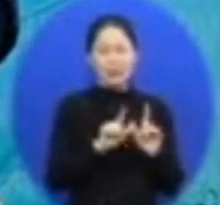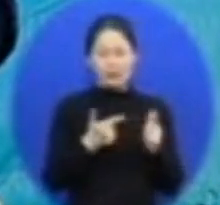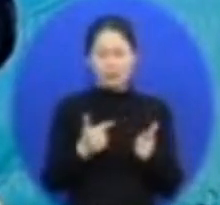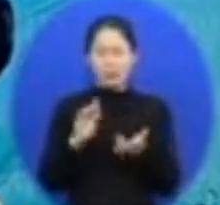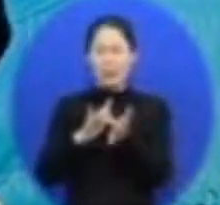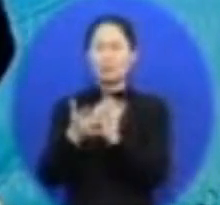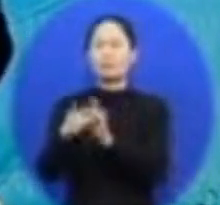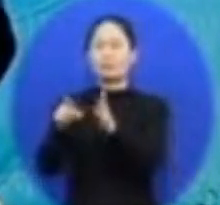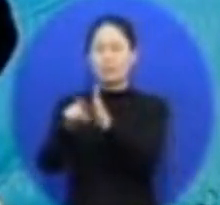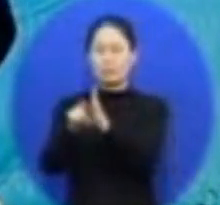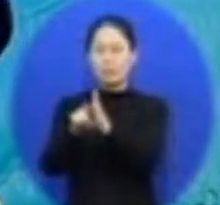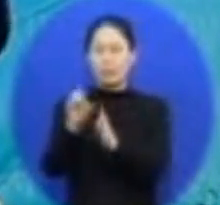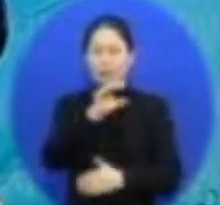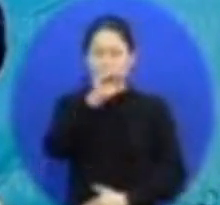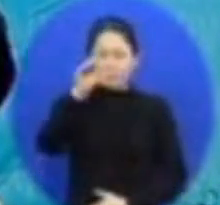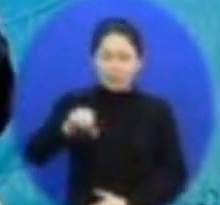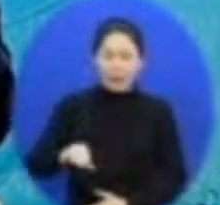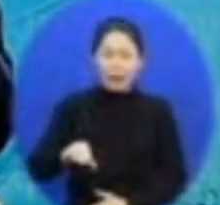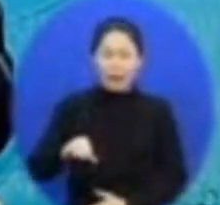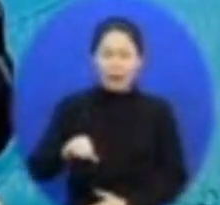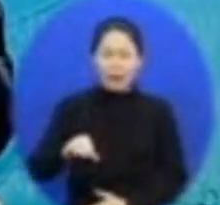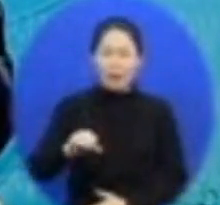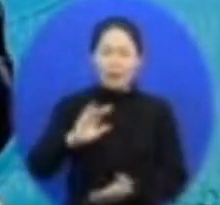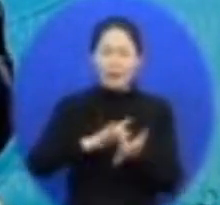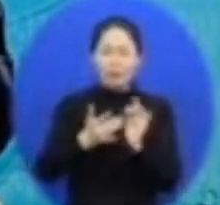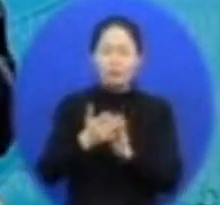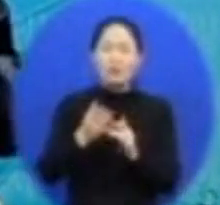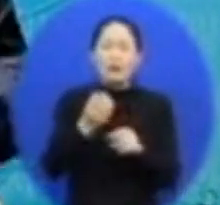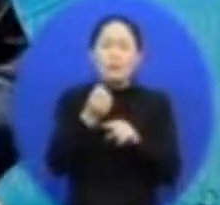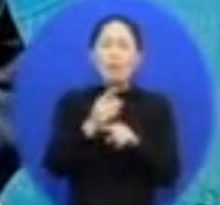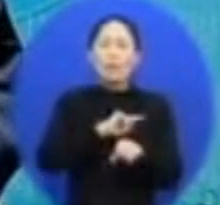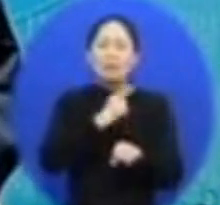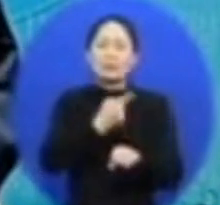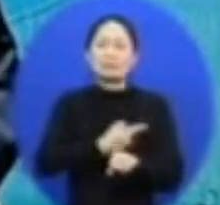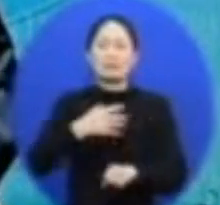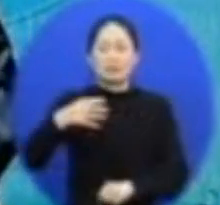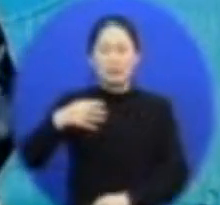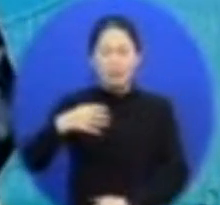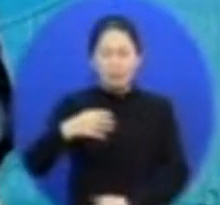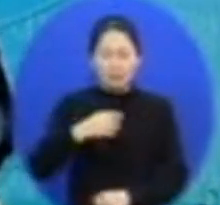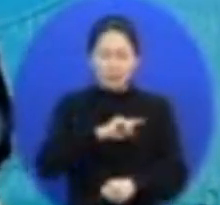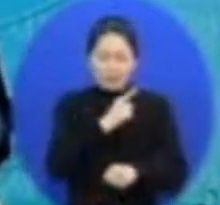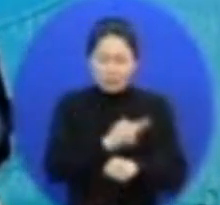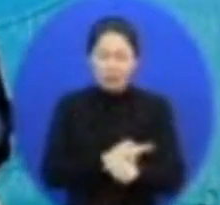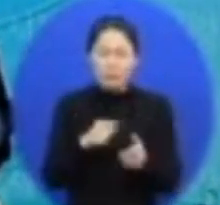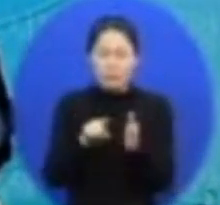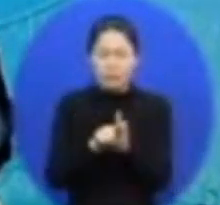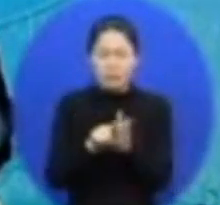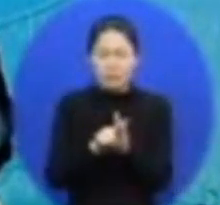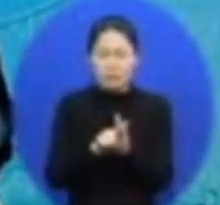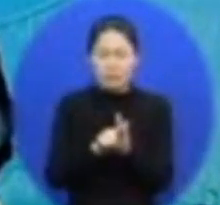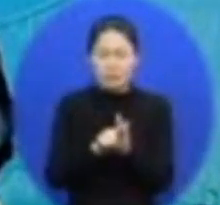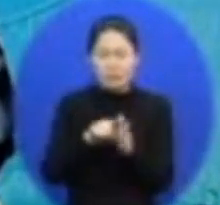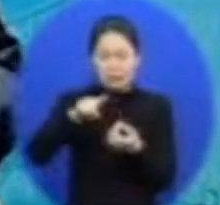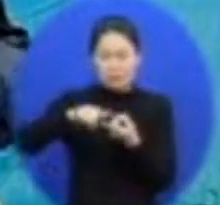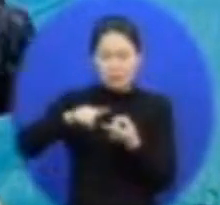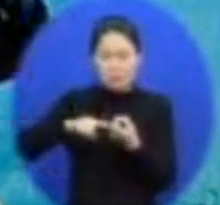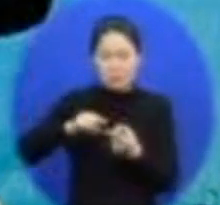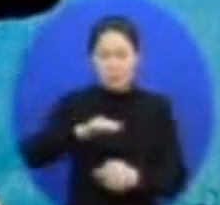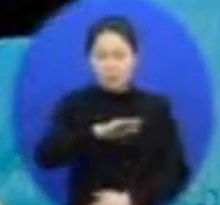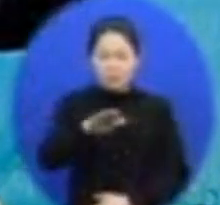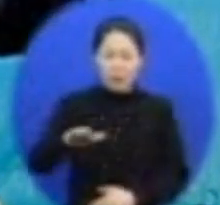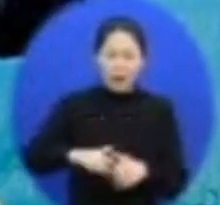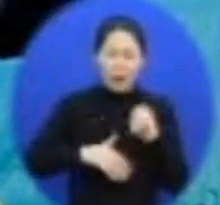십자가의 예수님 그 보혈의 능력을 믿는 겁니다 하나님께서 모세에게 이스라엘